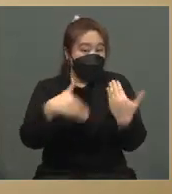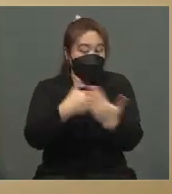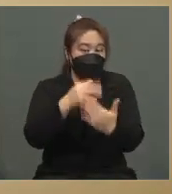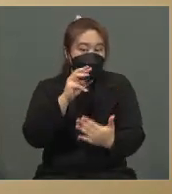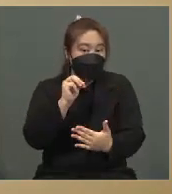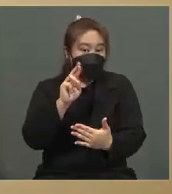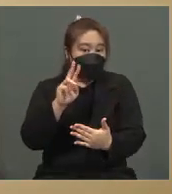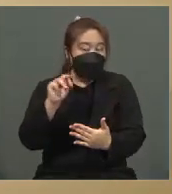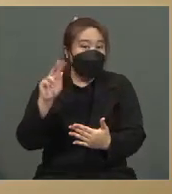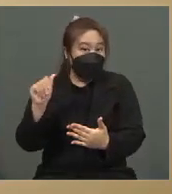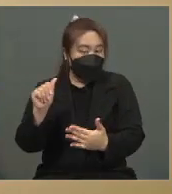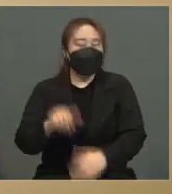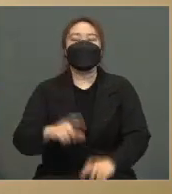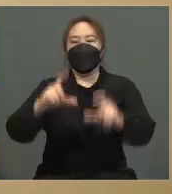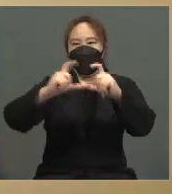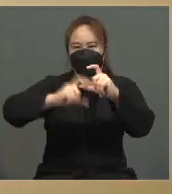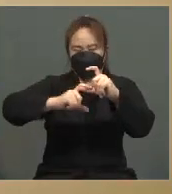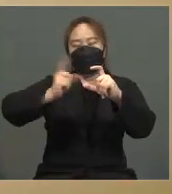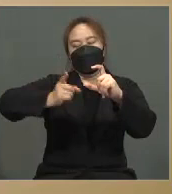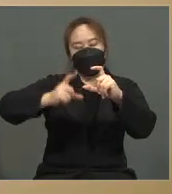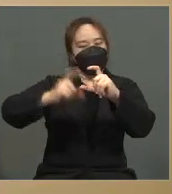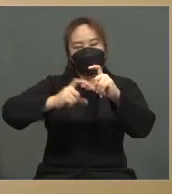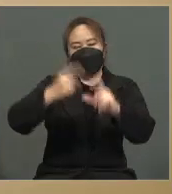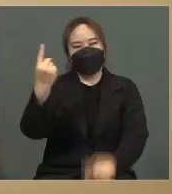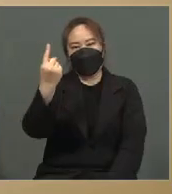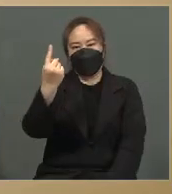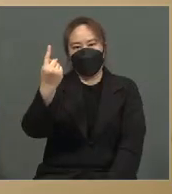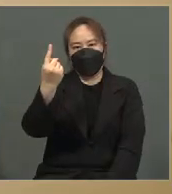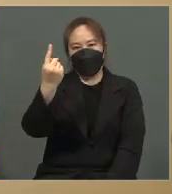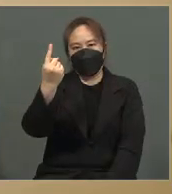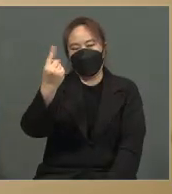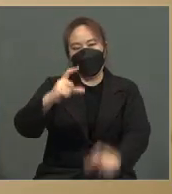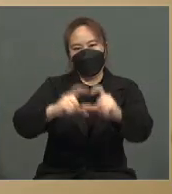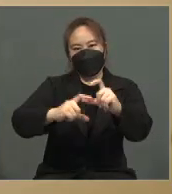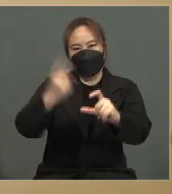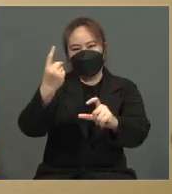คือไฟเซอร์แน่นอนไฟเซอร์ยี่ห้อเดียวเลยครับครับ